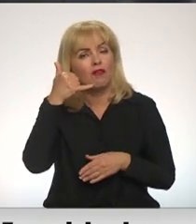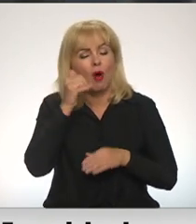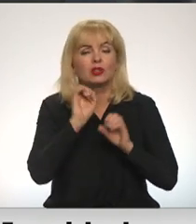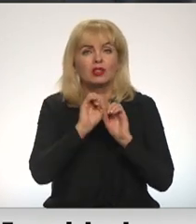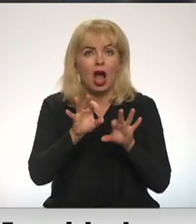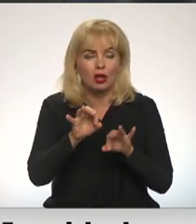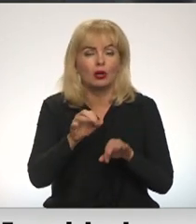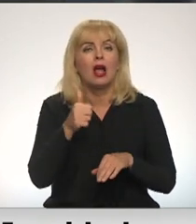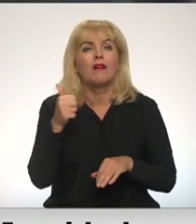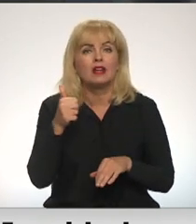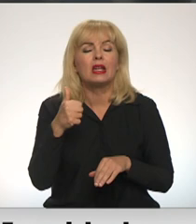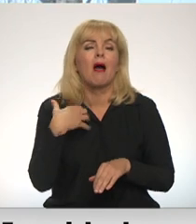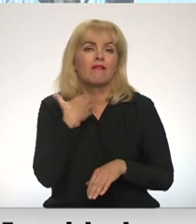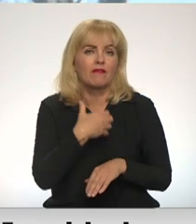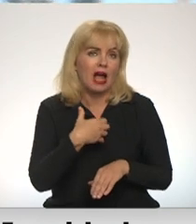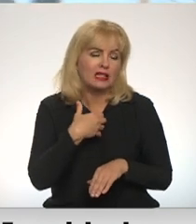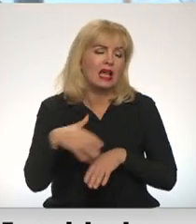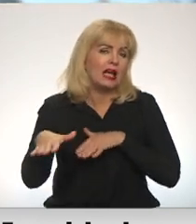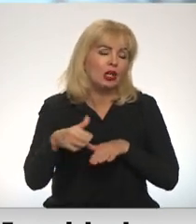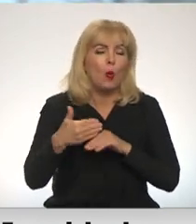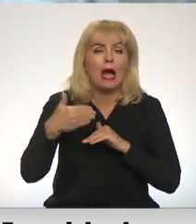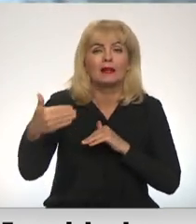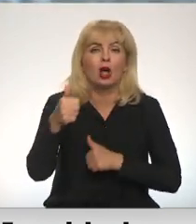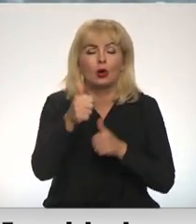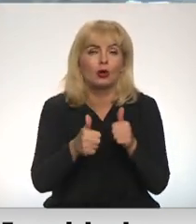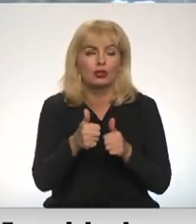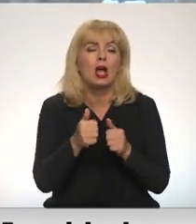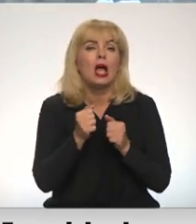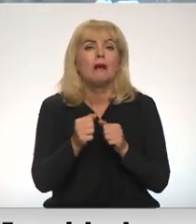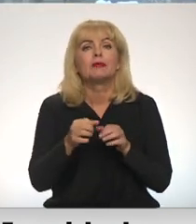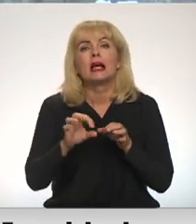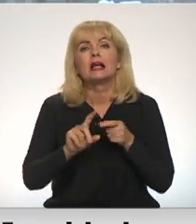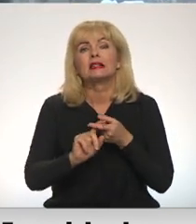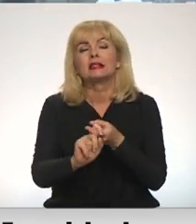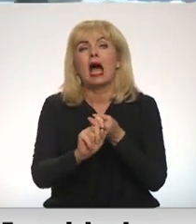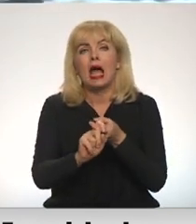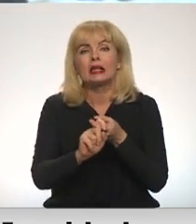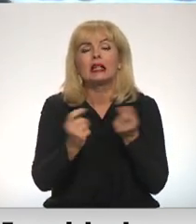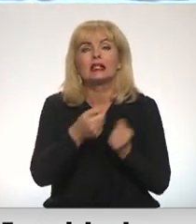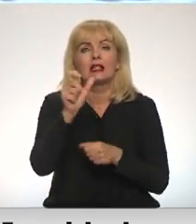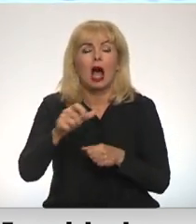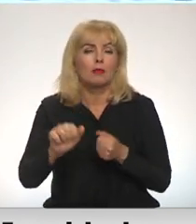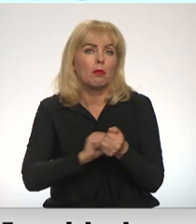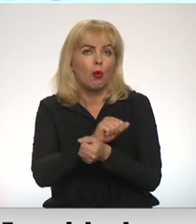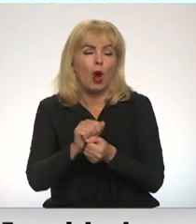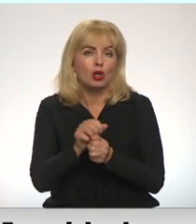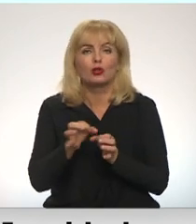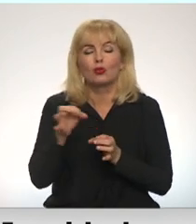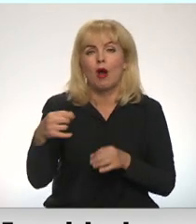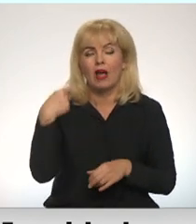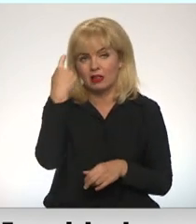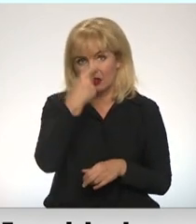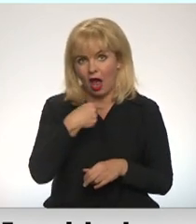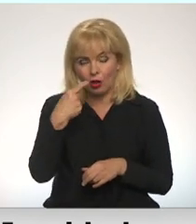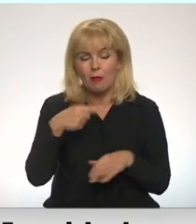viņuprāt bijis jārīko ārējais konkurss, jo tik cieši saikne starp vadošiem darbiniekiem, bojājot novada tēlu. Jāpiebilst,